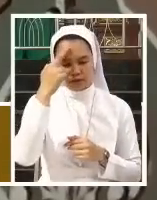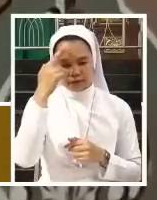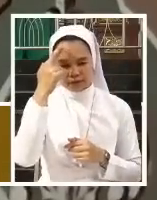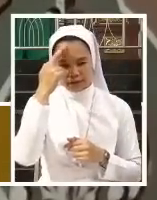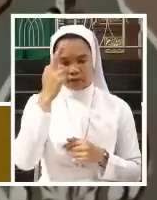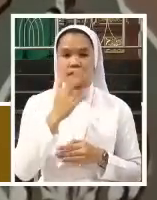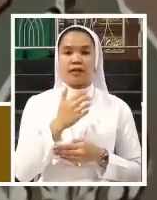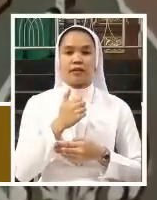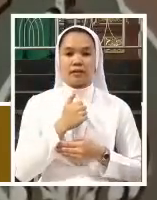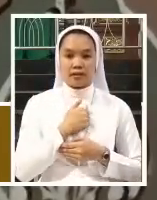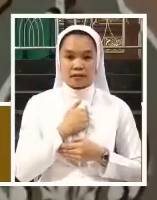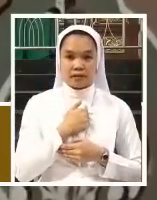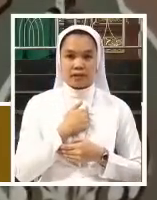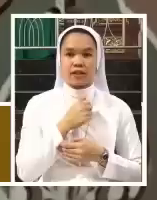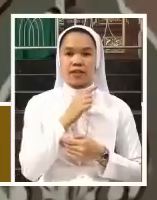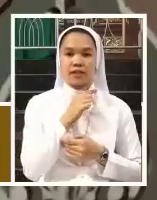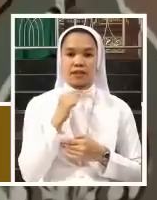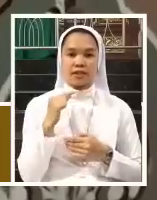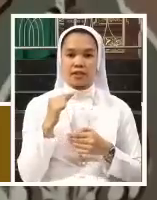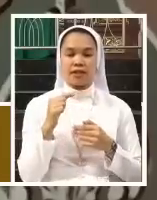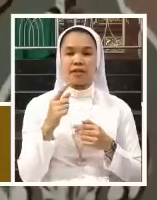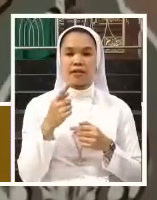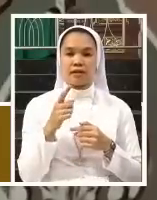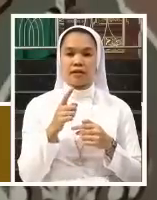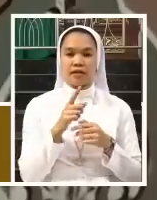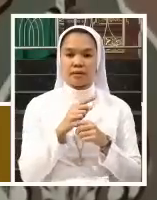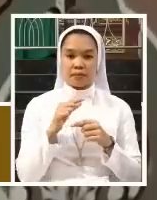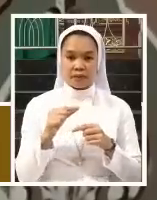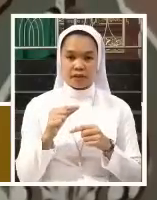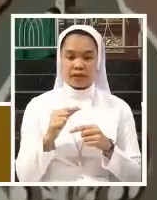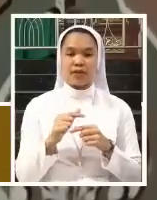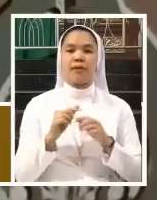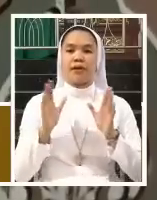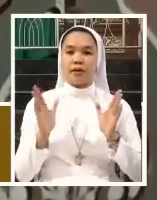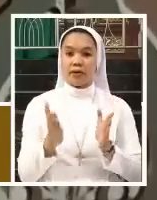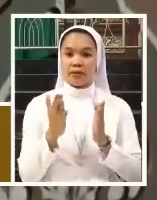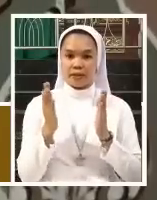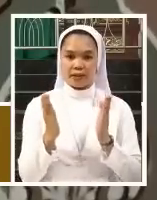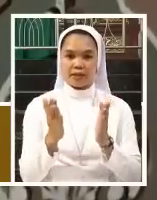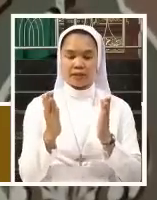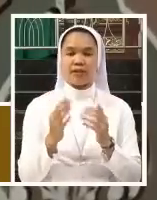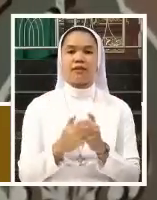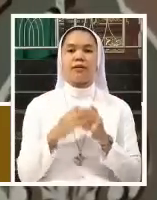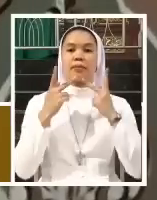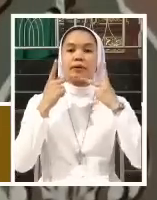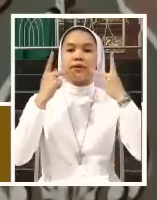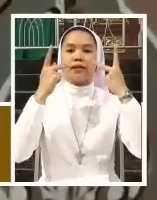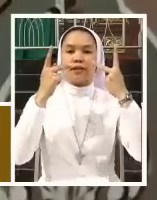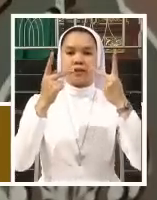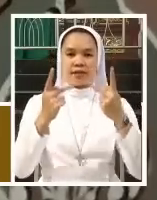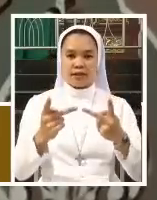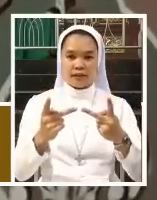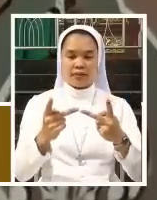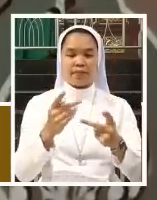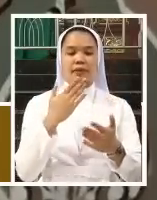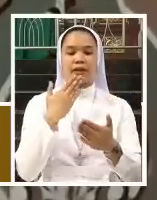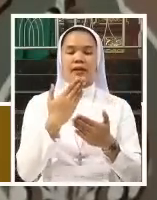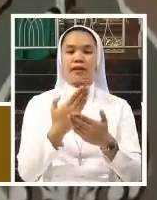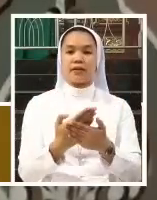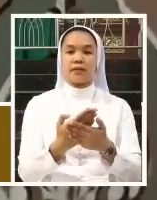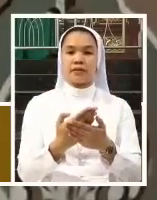our priesthood. There should always be that enthusiasm. Ipagrokyaw na itong marhay na